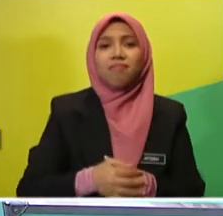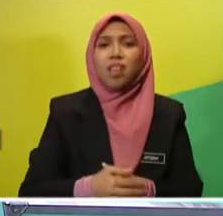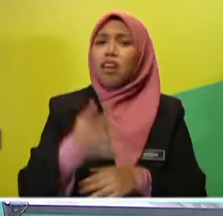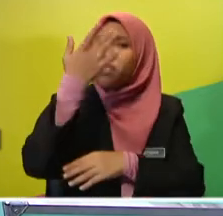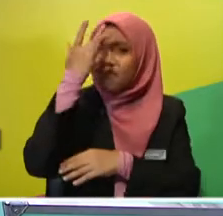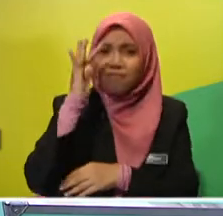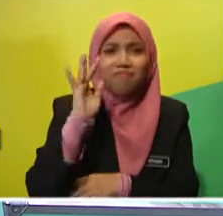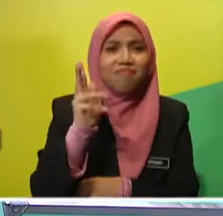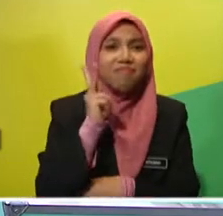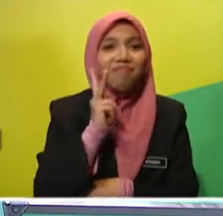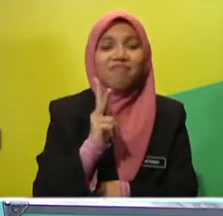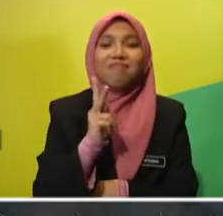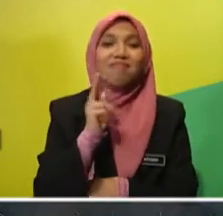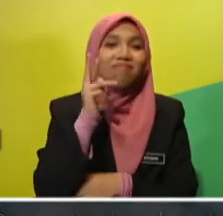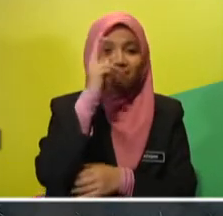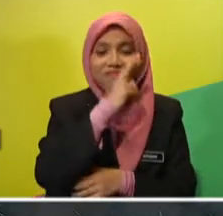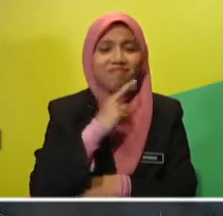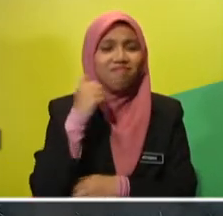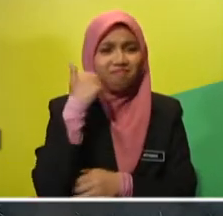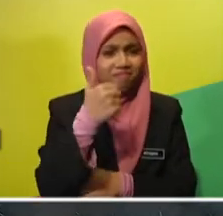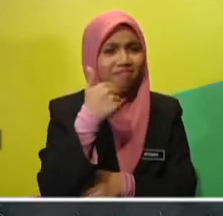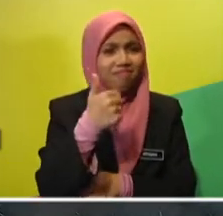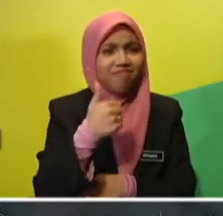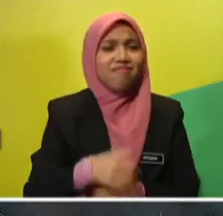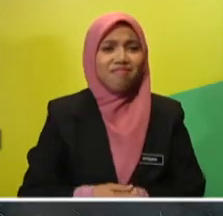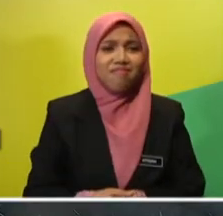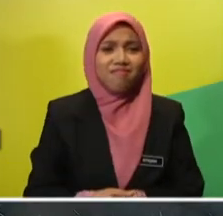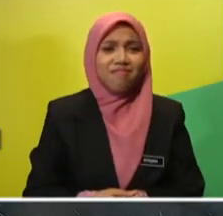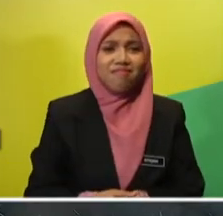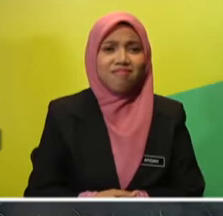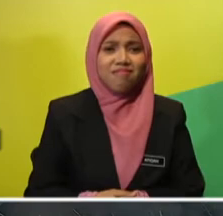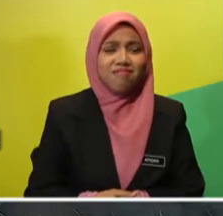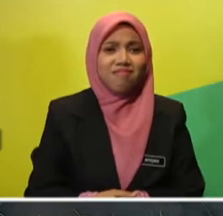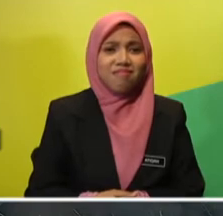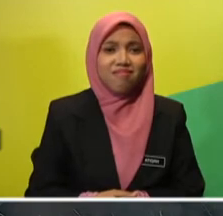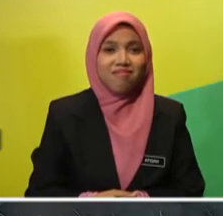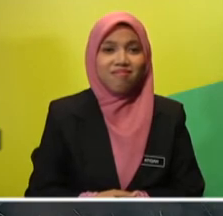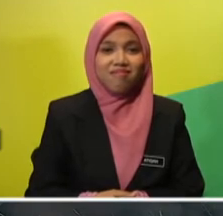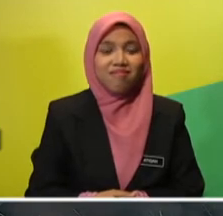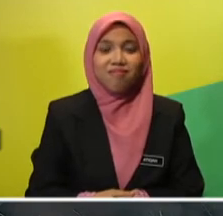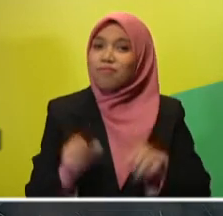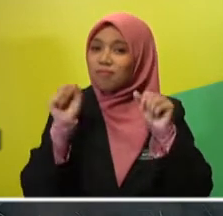tepat jawapan dia. Cikgu Aini boleh dapat lagi tak? Hadiahnya.